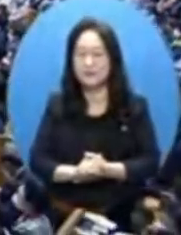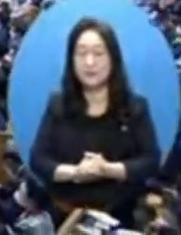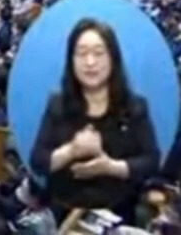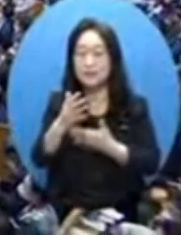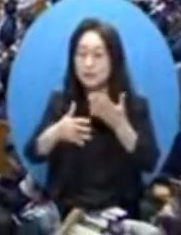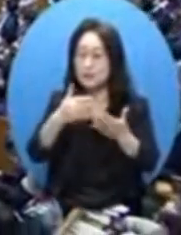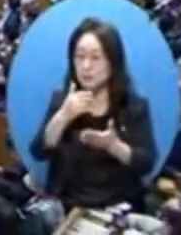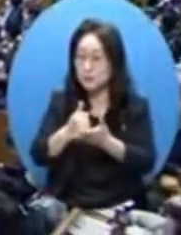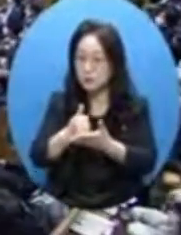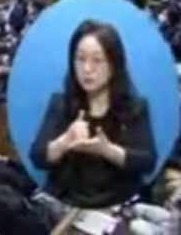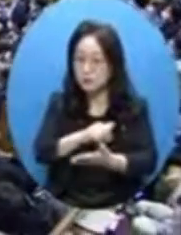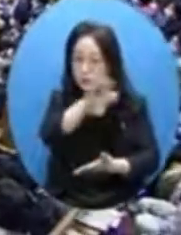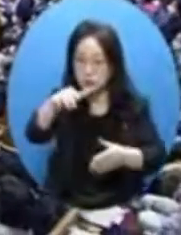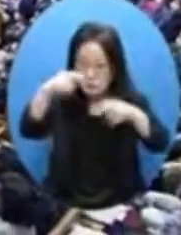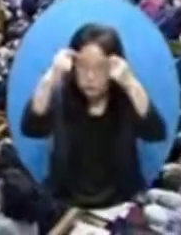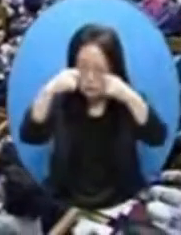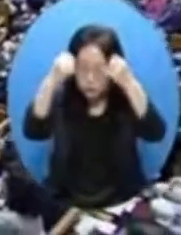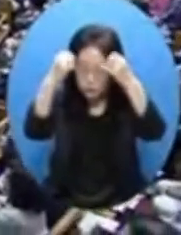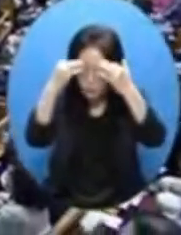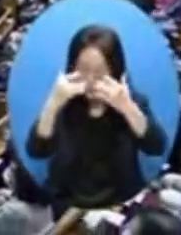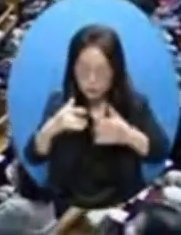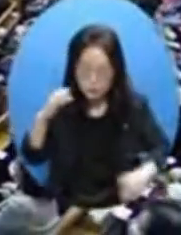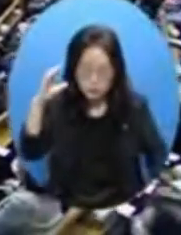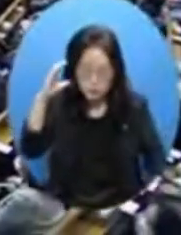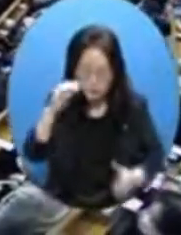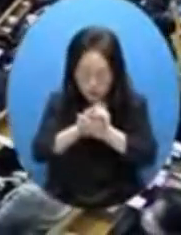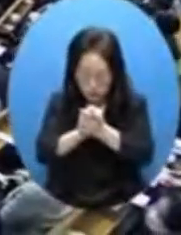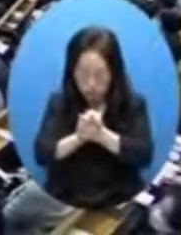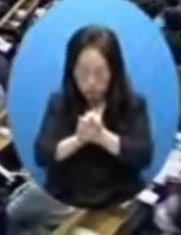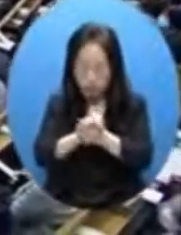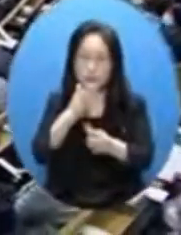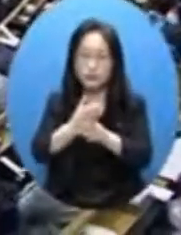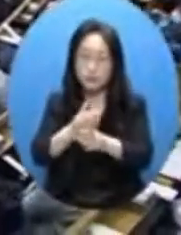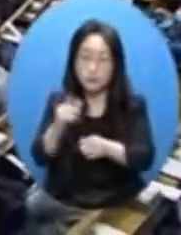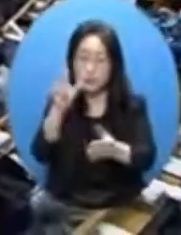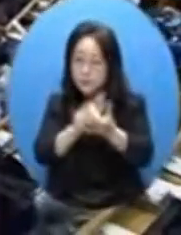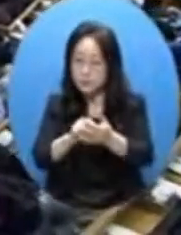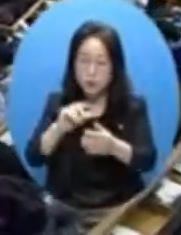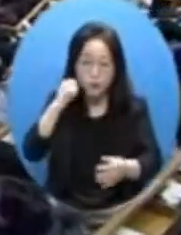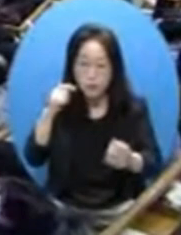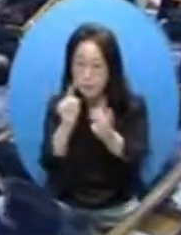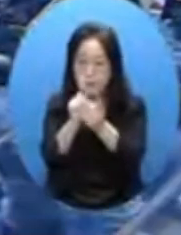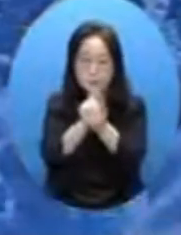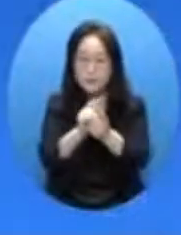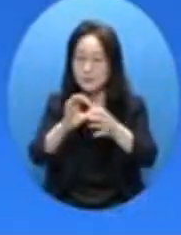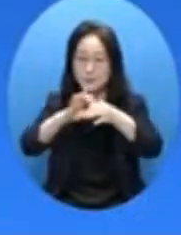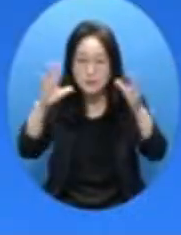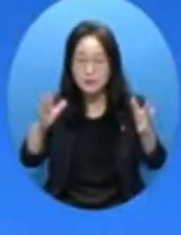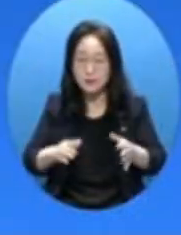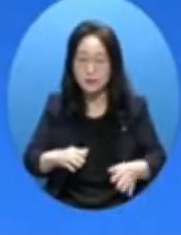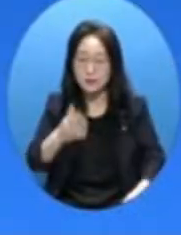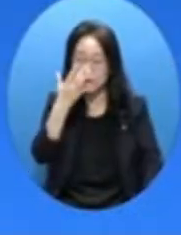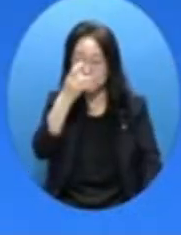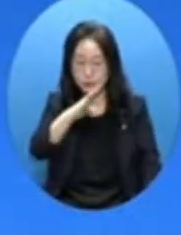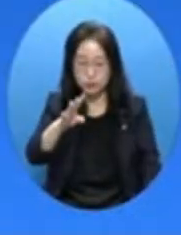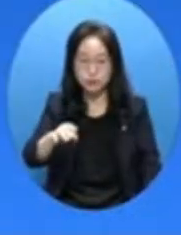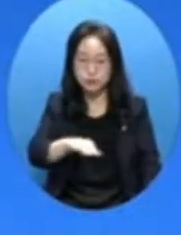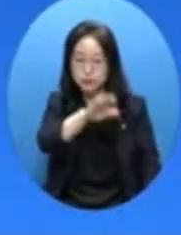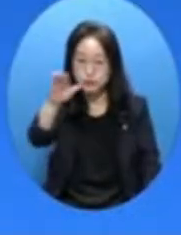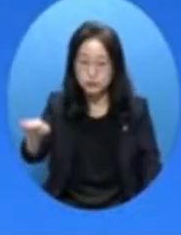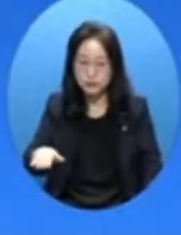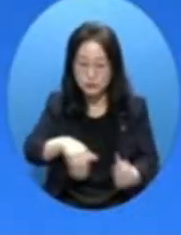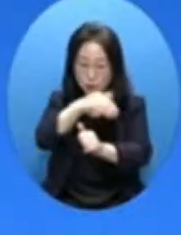주님께서 우리의 눈물을 보십니다. 우리 기도를 들으십니다. 어떤 문제를 만났든지 어려움 당하든지 절대절망의 상에 처했다고